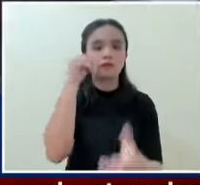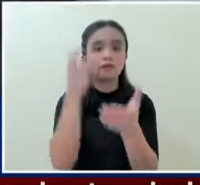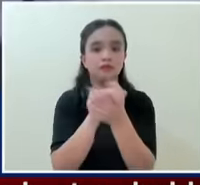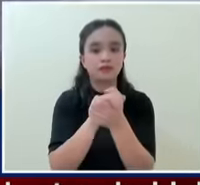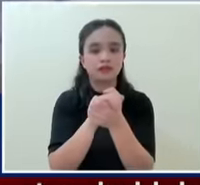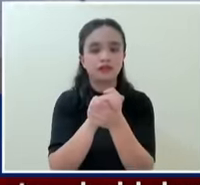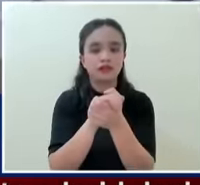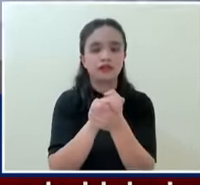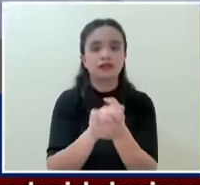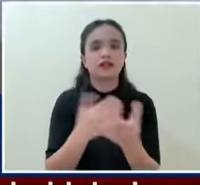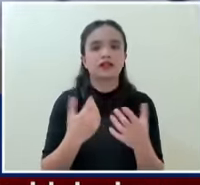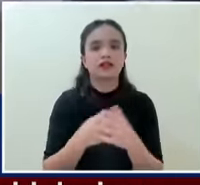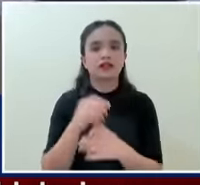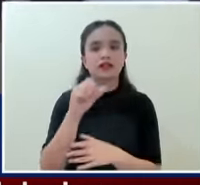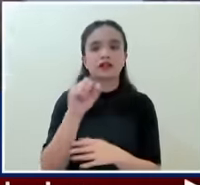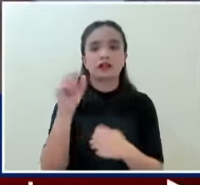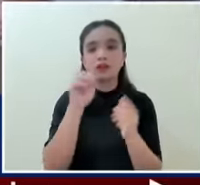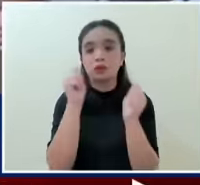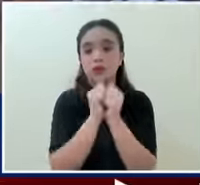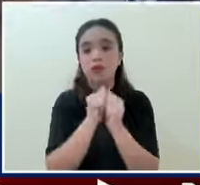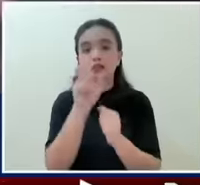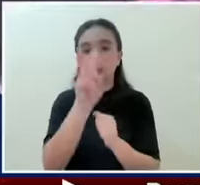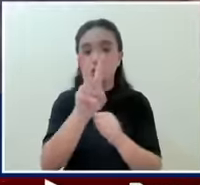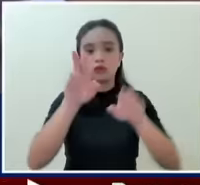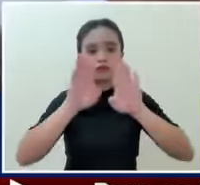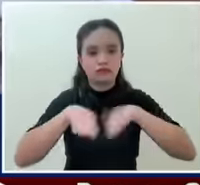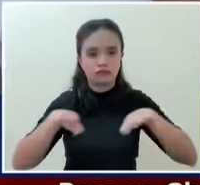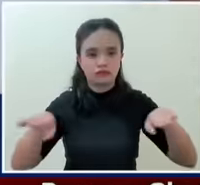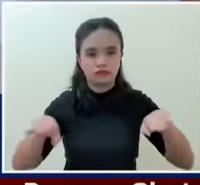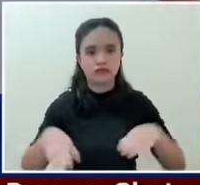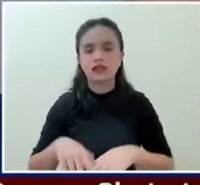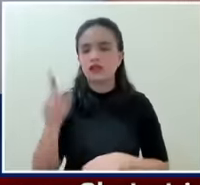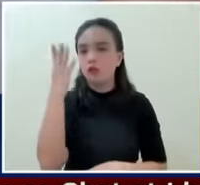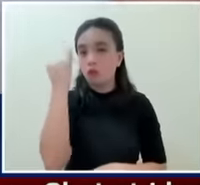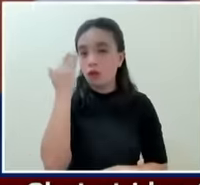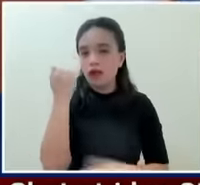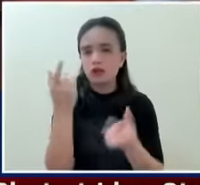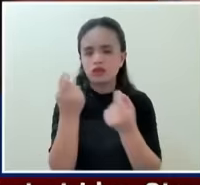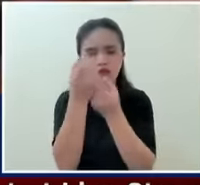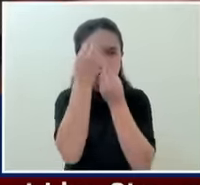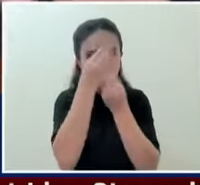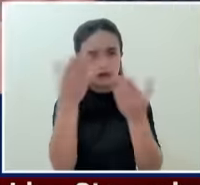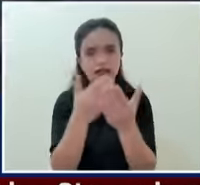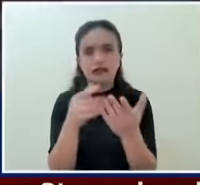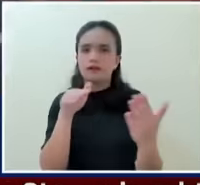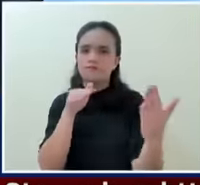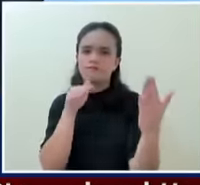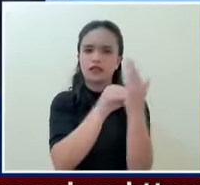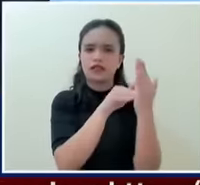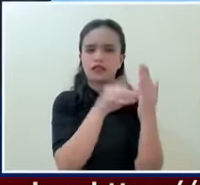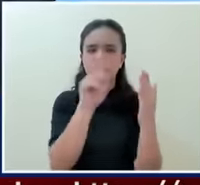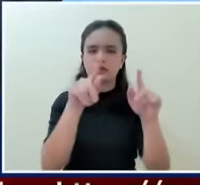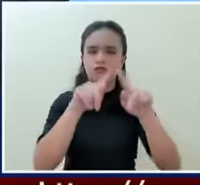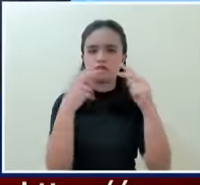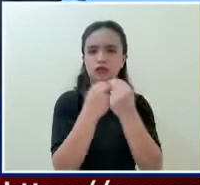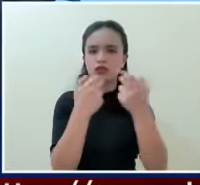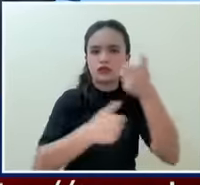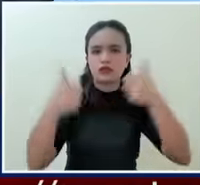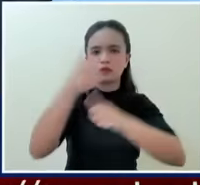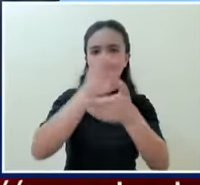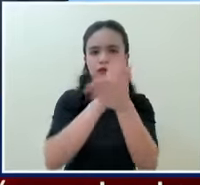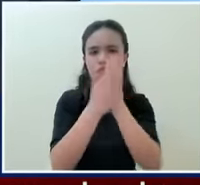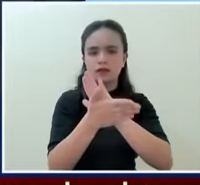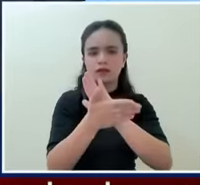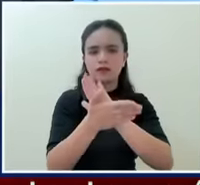Aura Reyes Sevilla kasama ang dalawa nilang anak. Ito'y para ihayag ang pagtutol niya sa promotion para maging ganap na